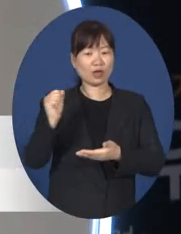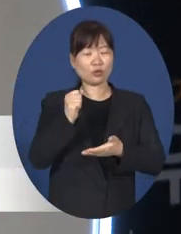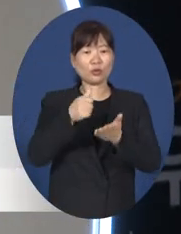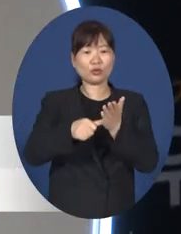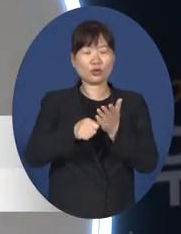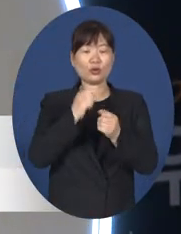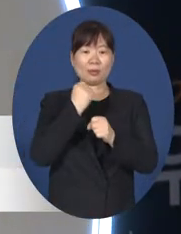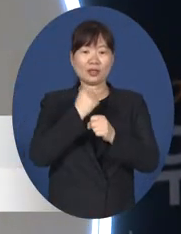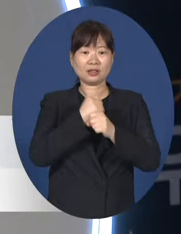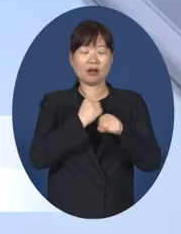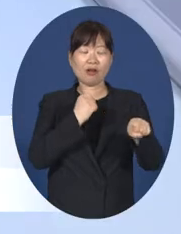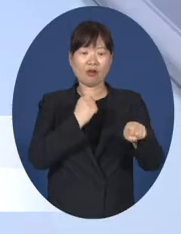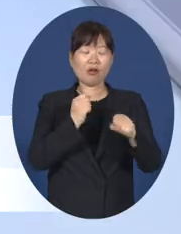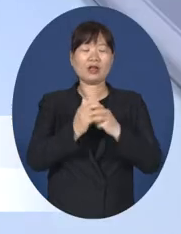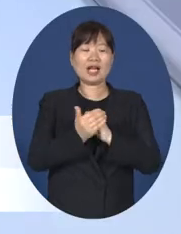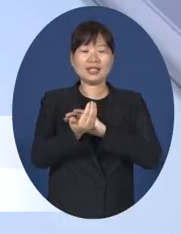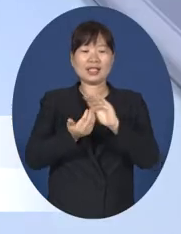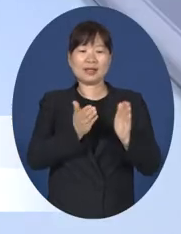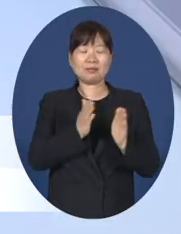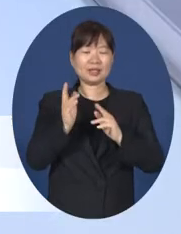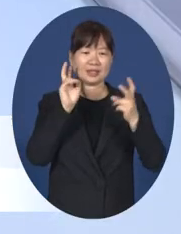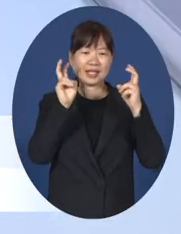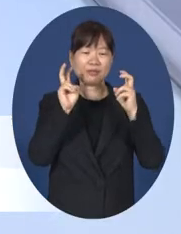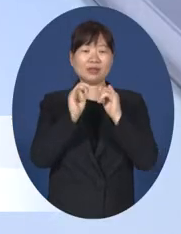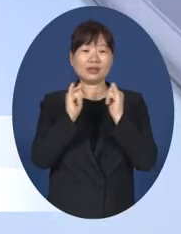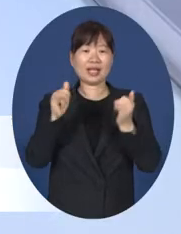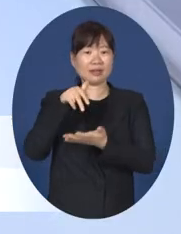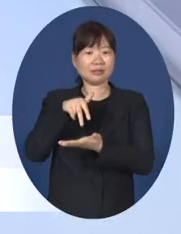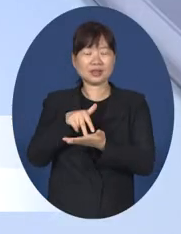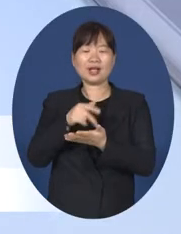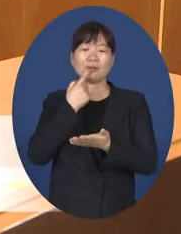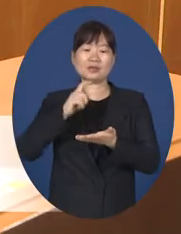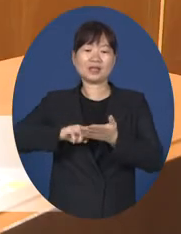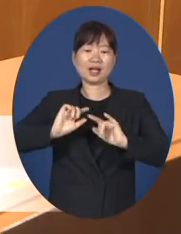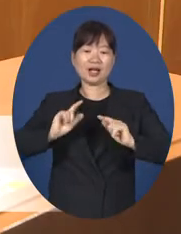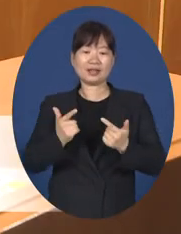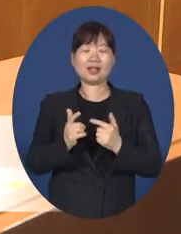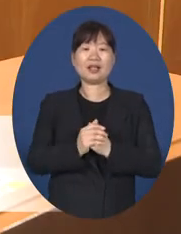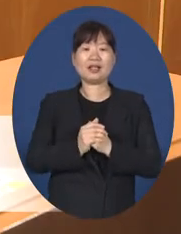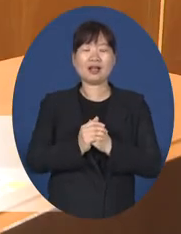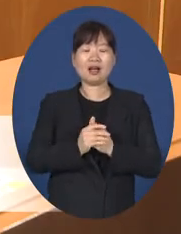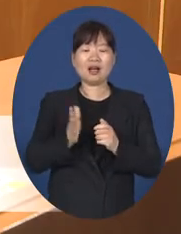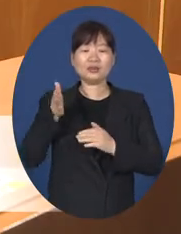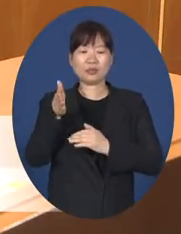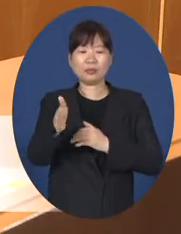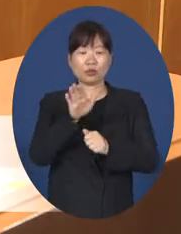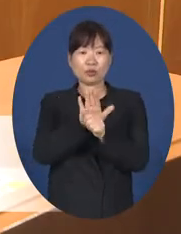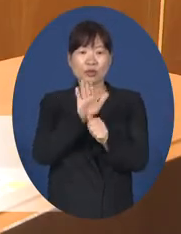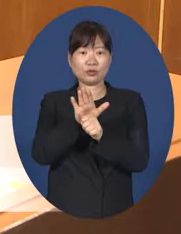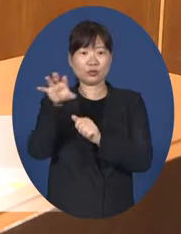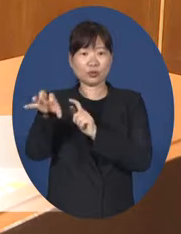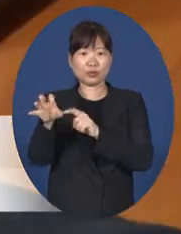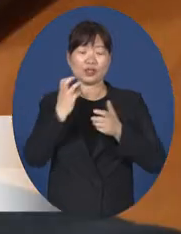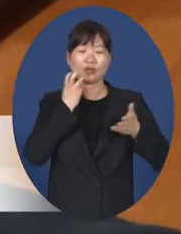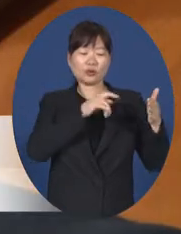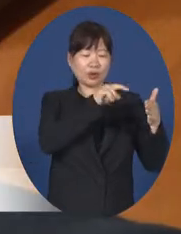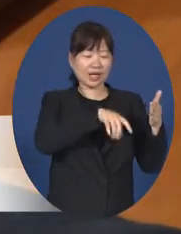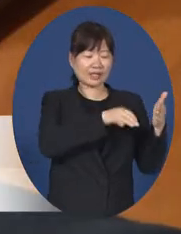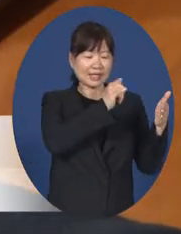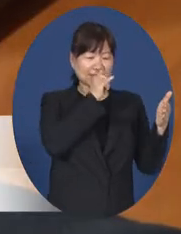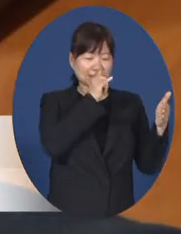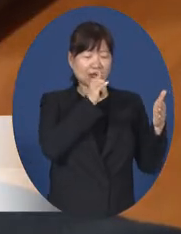만드는 게 중소기업이나 예비 창업자 입장에선 사실 만만치 않습니다. 이를 전문적으로 도와주는 곳이 경기도에